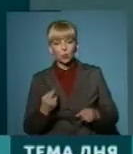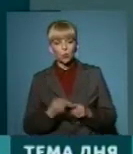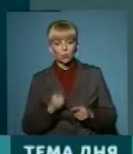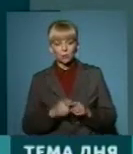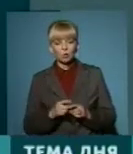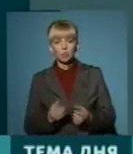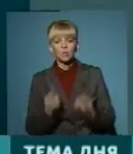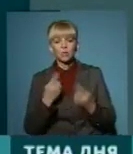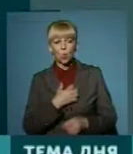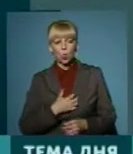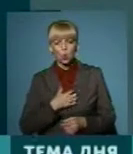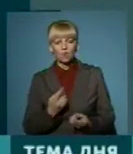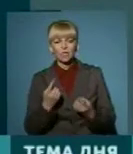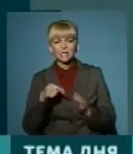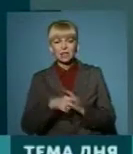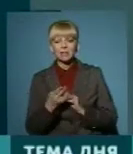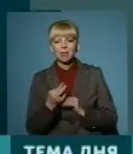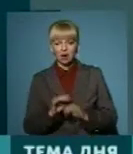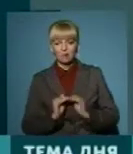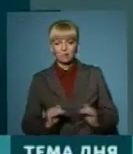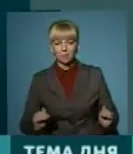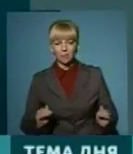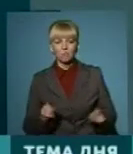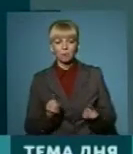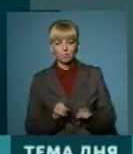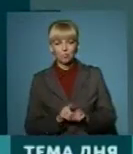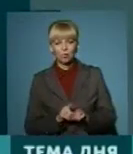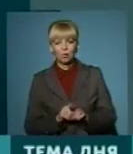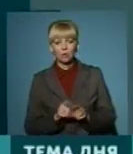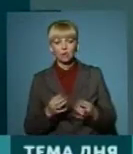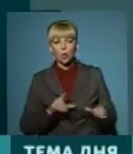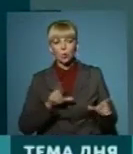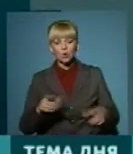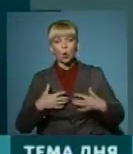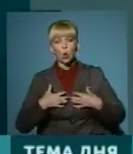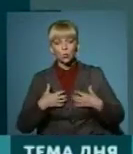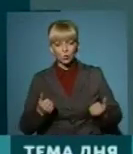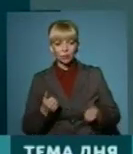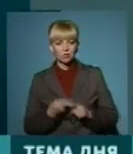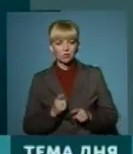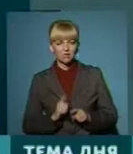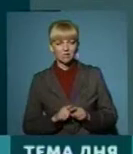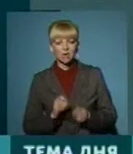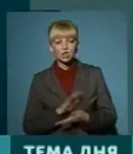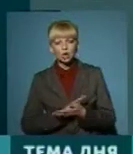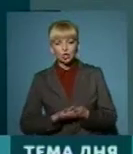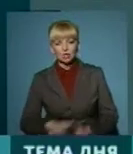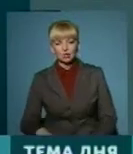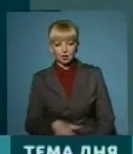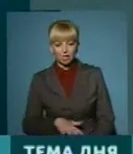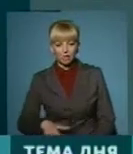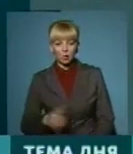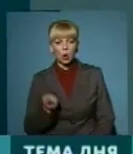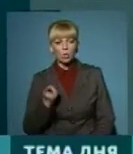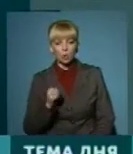грало немалу роль, немале значення саме для дітей. Тому що все-таки раз в рік поїхати оздоровитися, принаймні на чисті території. І тим